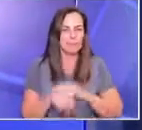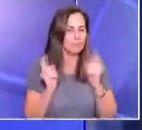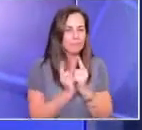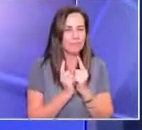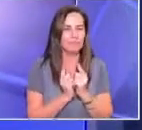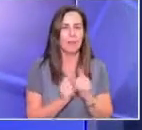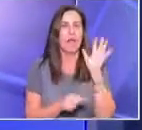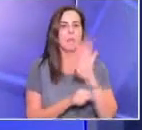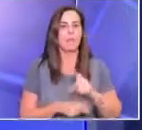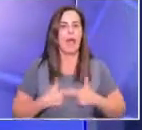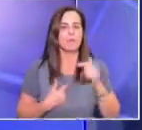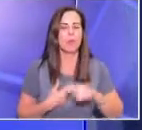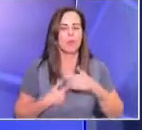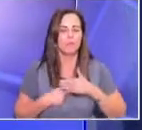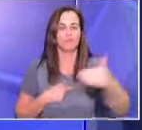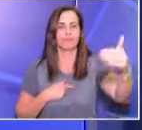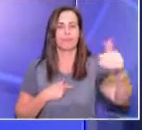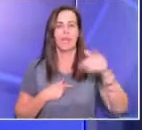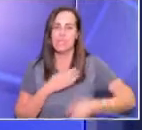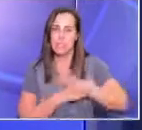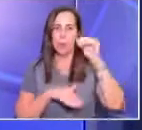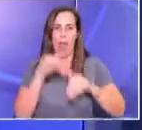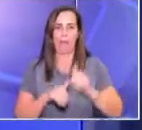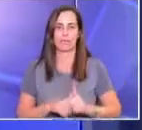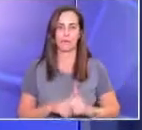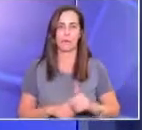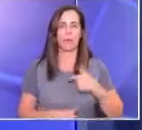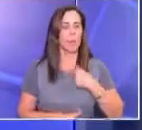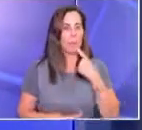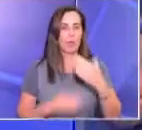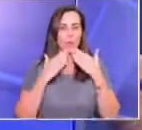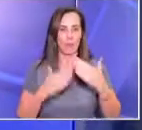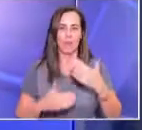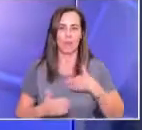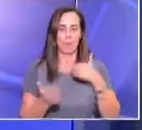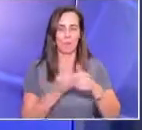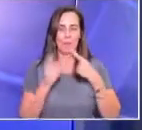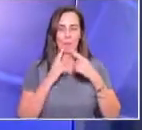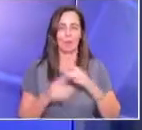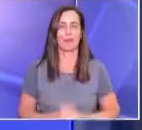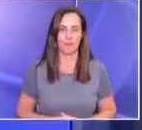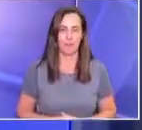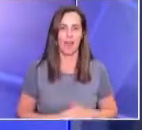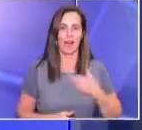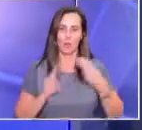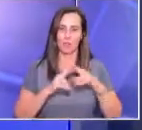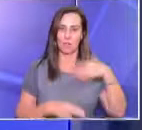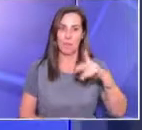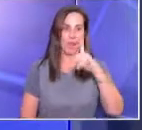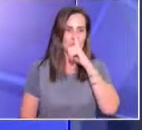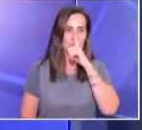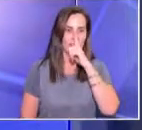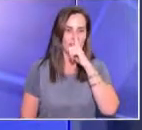זמן, ומשפיעה על החיים שלנו לטווח הארוך. צאו להצביע, אנחנו אומרים לכם תודה רבה, אנחנו ממשיכים לדבר באולפן, אנחנו נתראה ביום